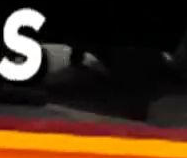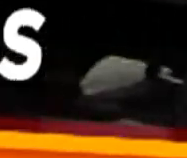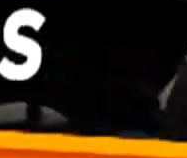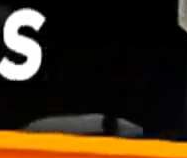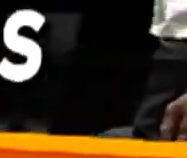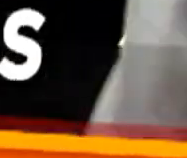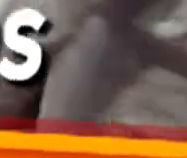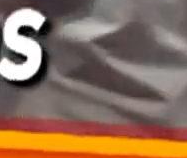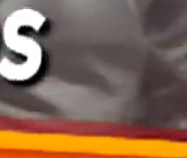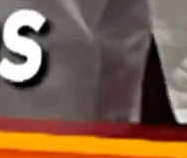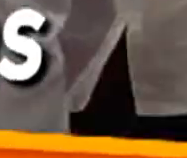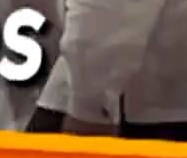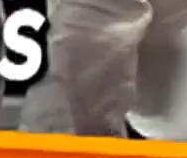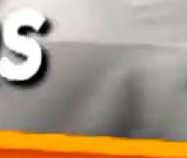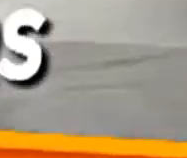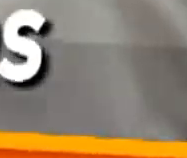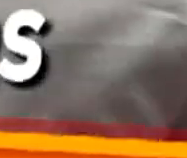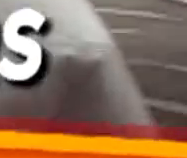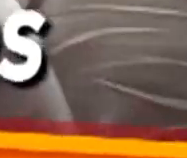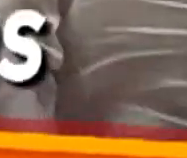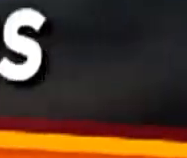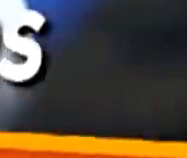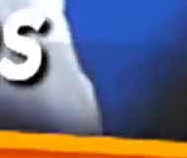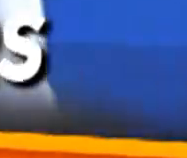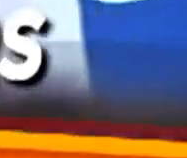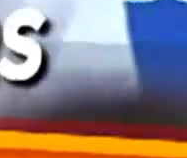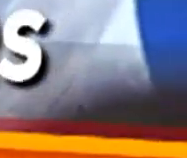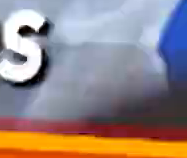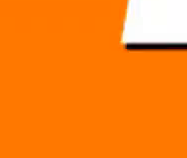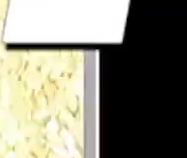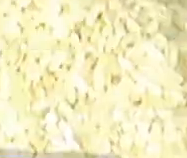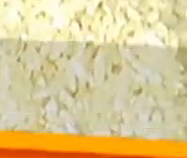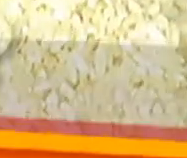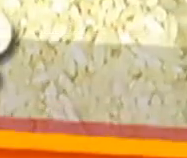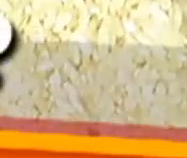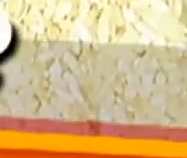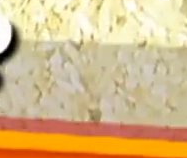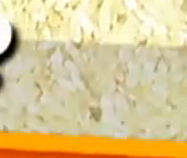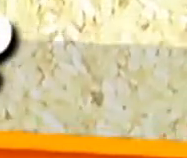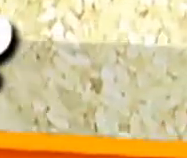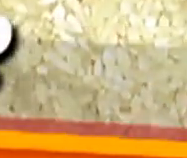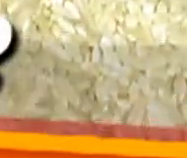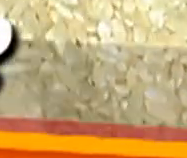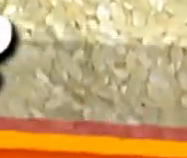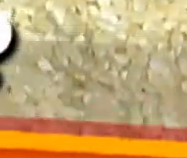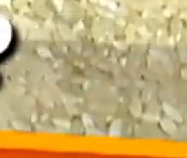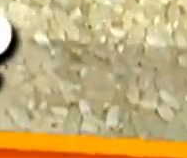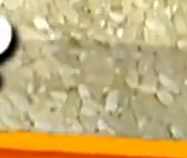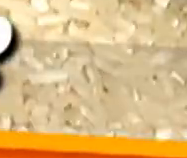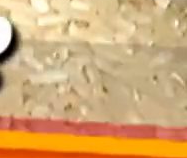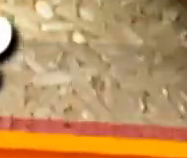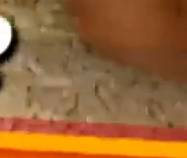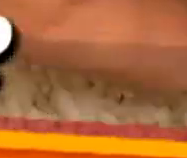nanawagan para pagtuunan ang pagpapaunlad sa kakayahan ng Pinoy seafarers. Presyo ng bigas, tumaas na nga at lalo pa